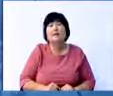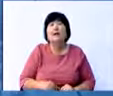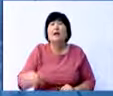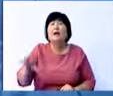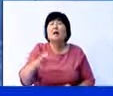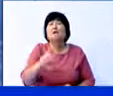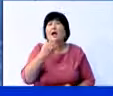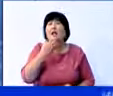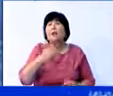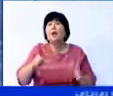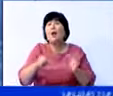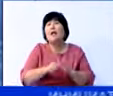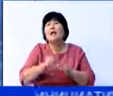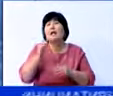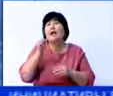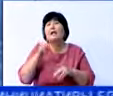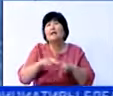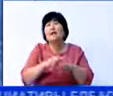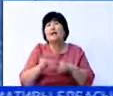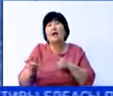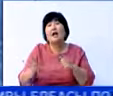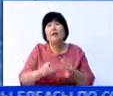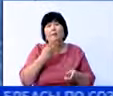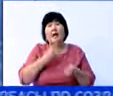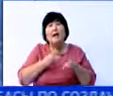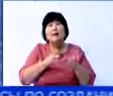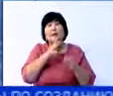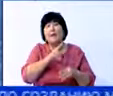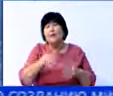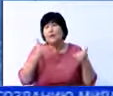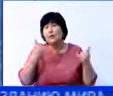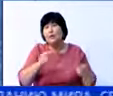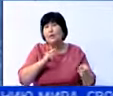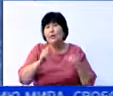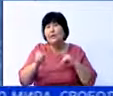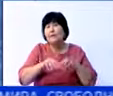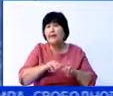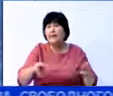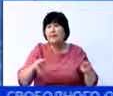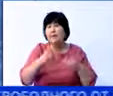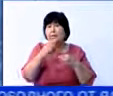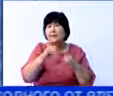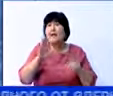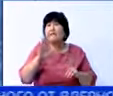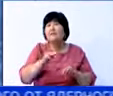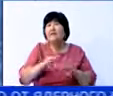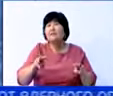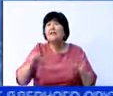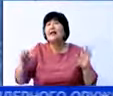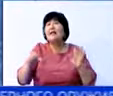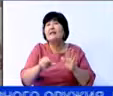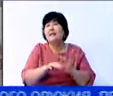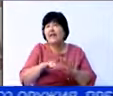Все теплоэлектростанции страны готовы к отопительному сезону. Об этом сегодня на брифинге в правительстве сообщил вице-министр